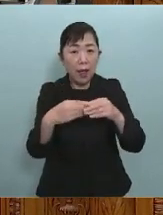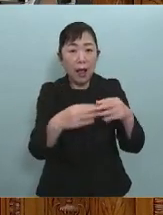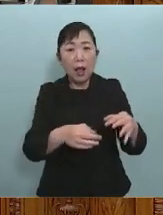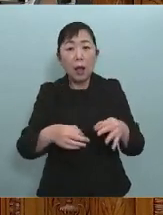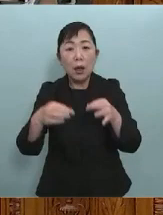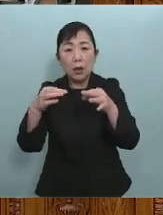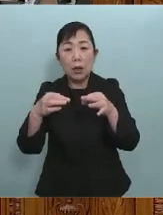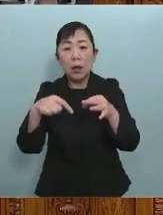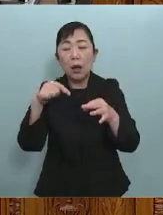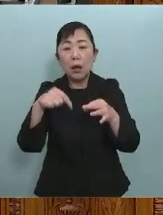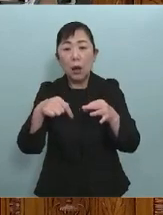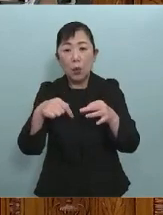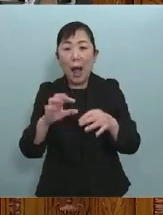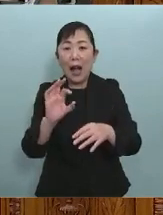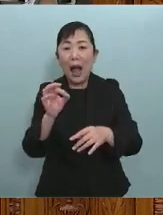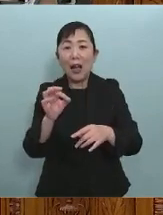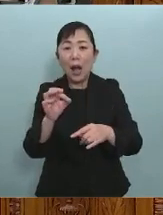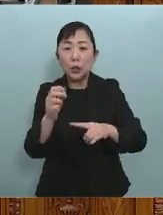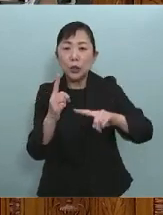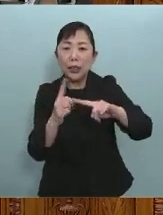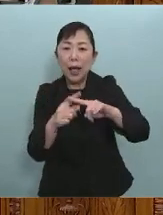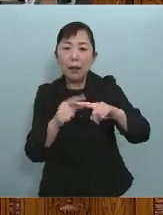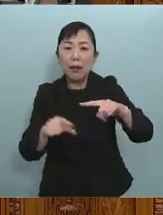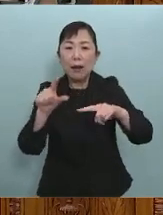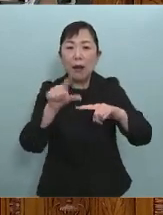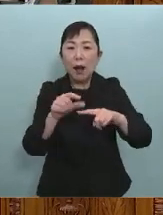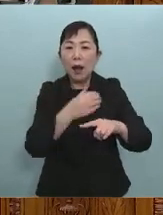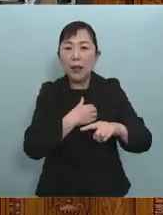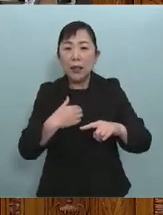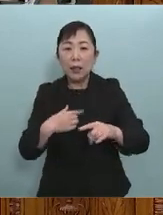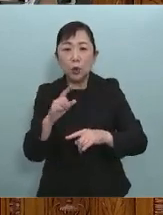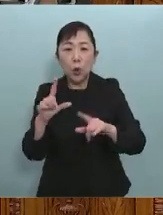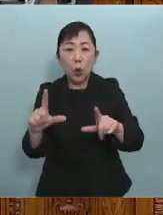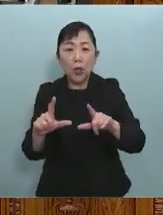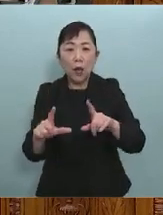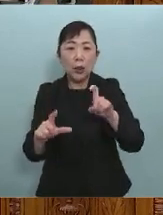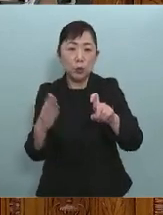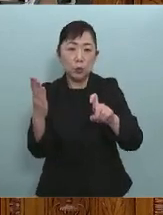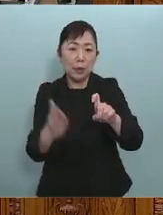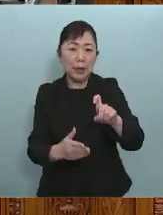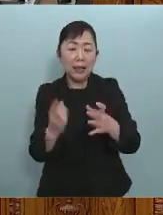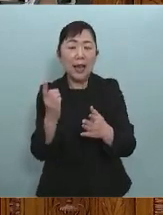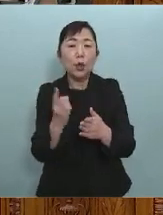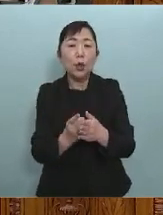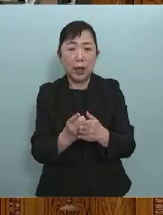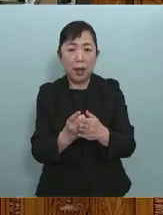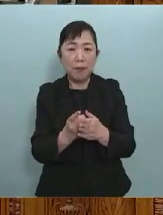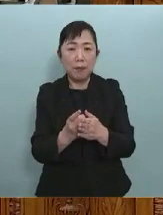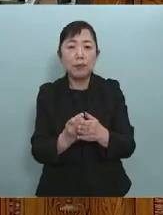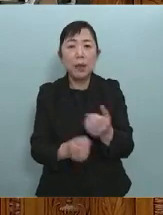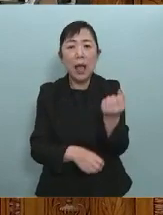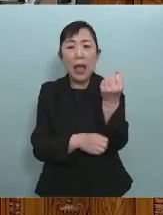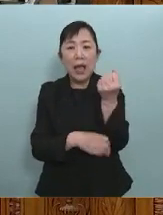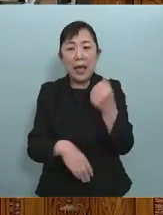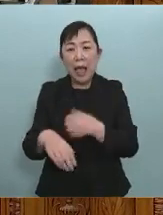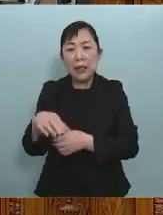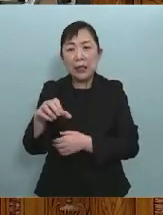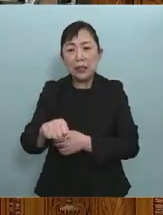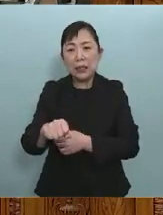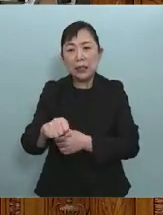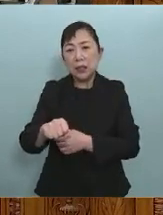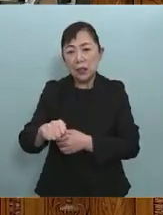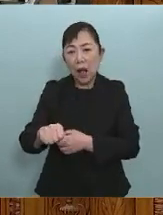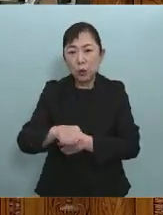転嫁が行えたことはおよそ1割にとまり原子の確保に課題を抱え